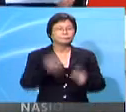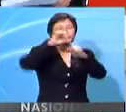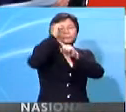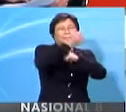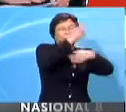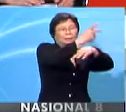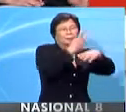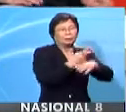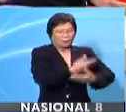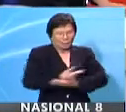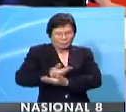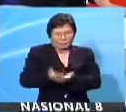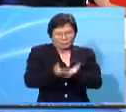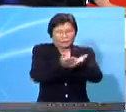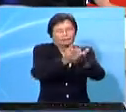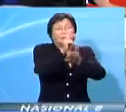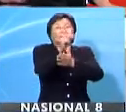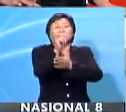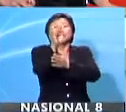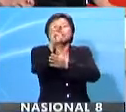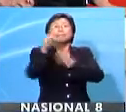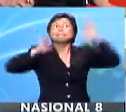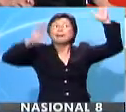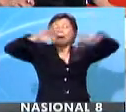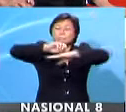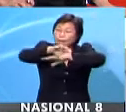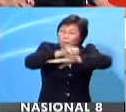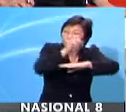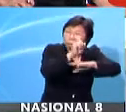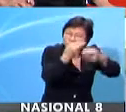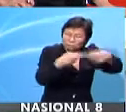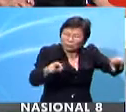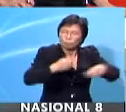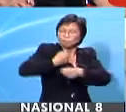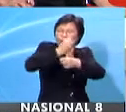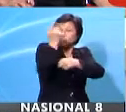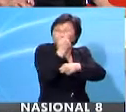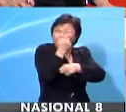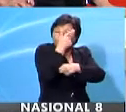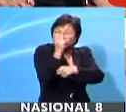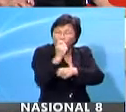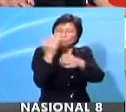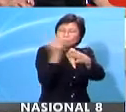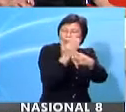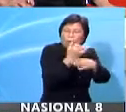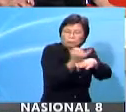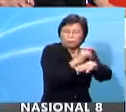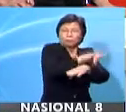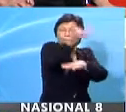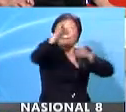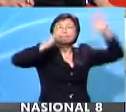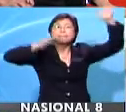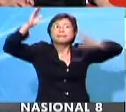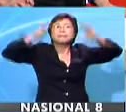Persatuan Kebangsaan Anak Kapal Kabin Malaysia, NUFAM, dinasihatkan tidak melancarkan mogok kerana ia akan menjejaskan industri penerbangan